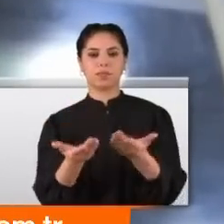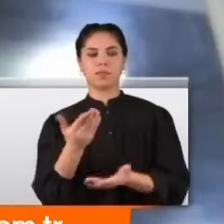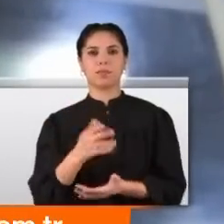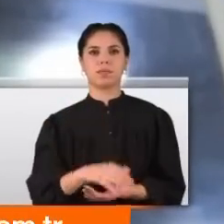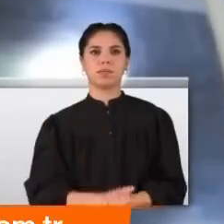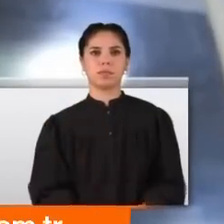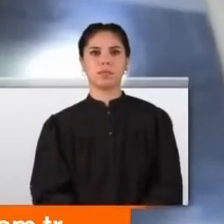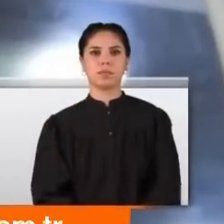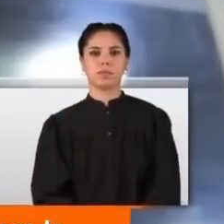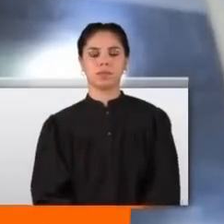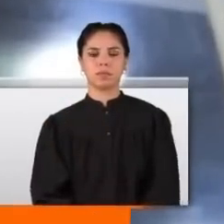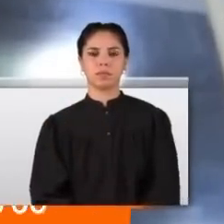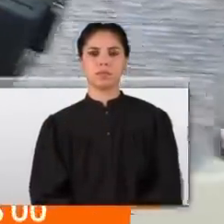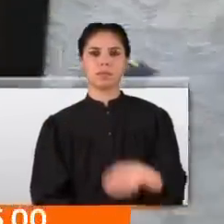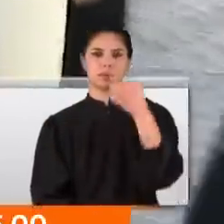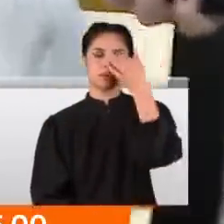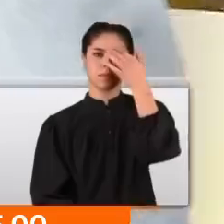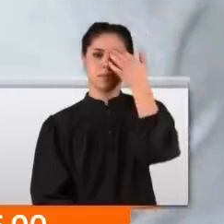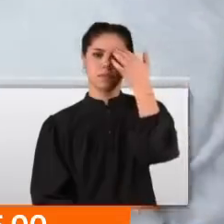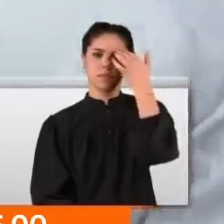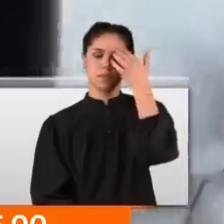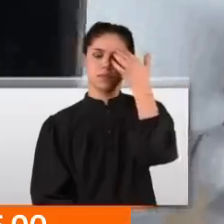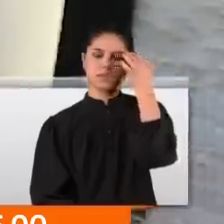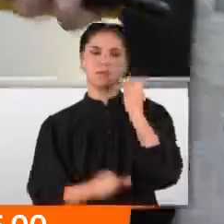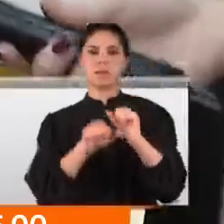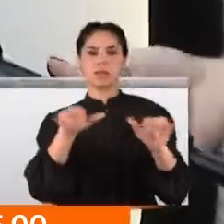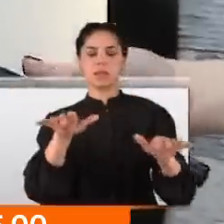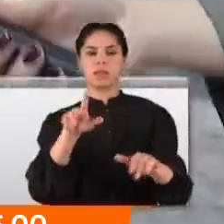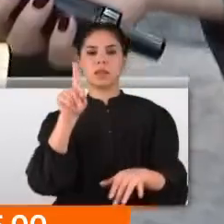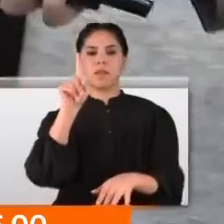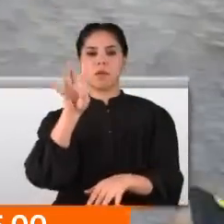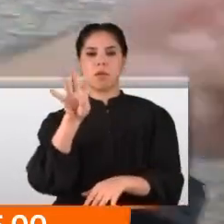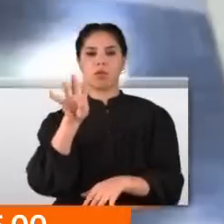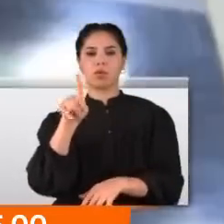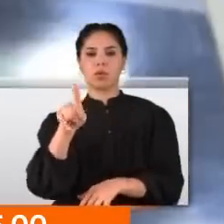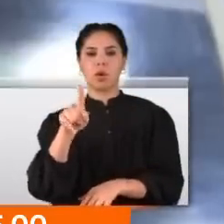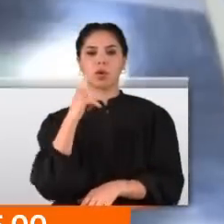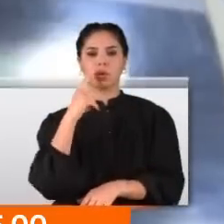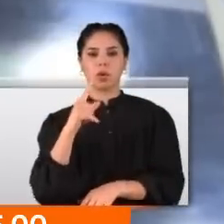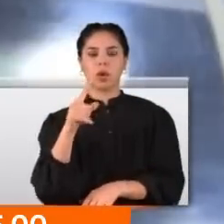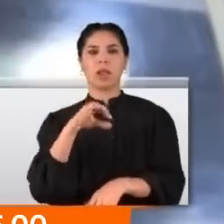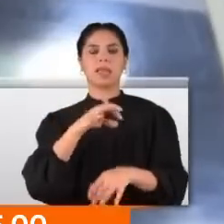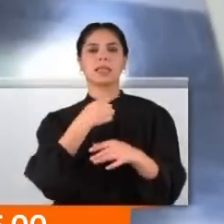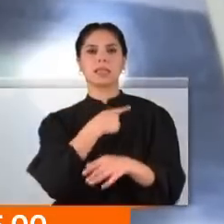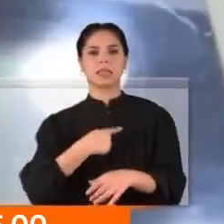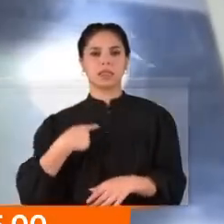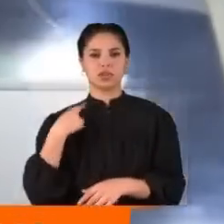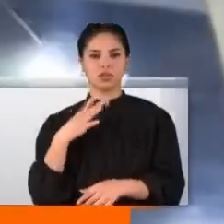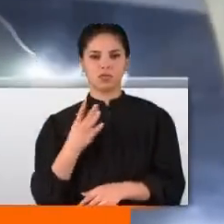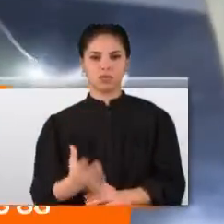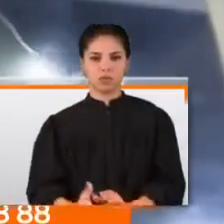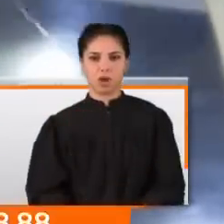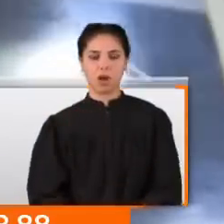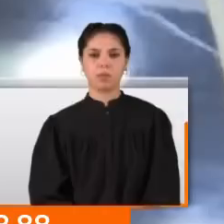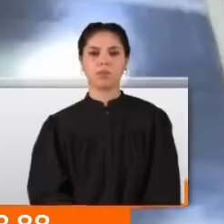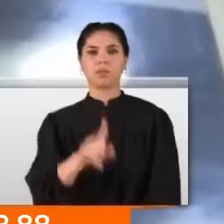80.63 gram 22'er bileziğiniz var efendim. Sisteme giriyorum. 14 ayar takınız. Zincir.